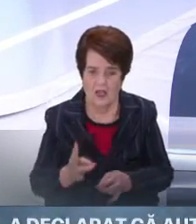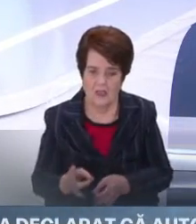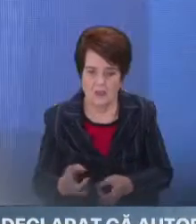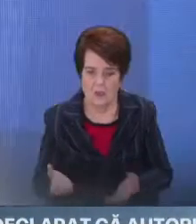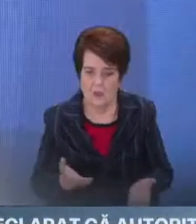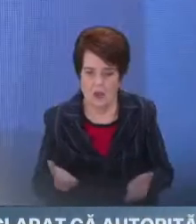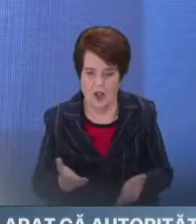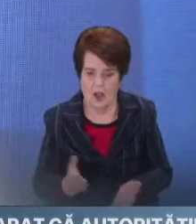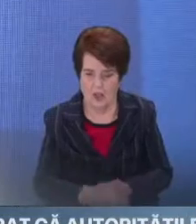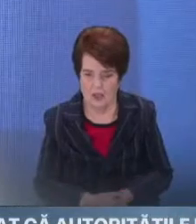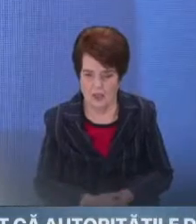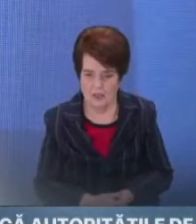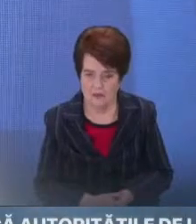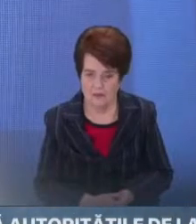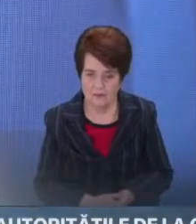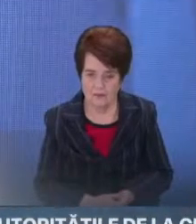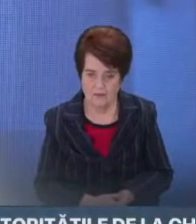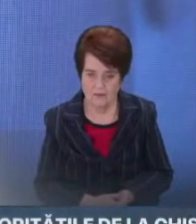și